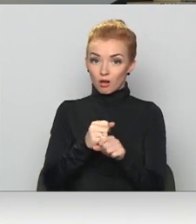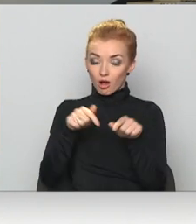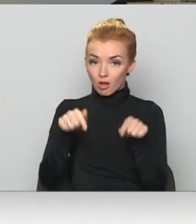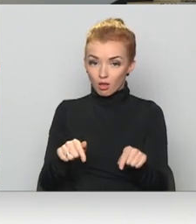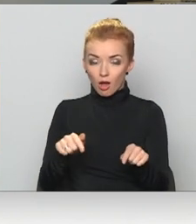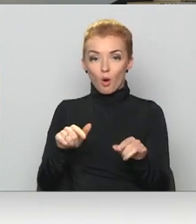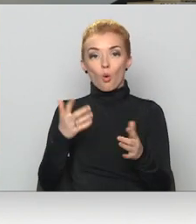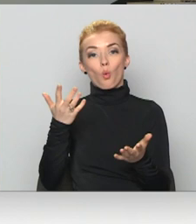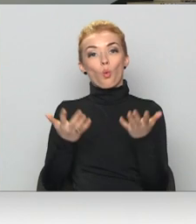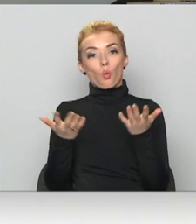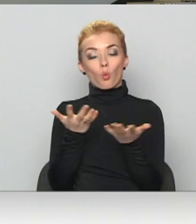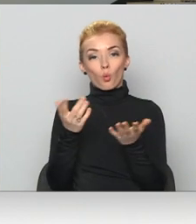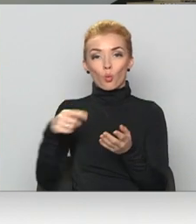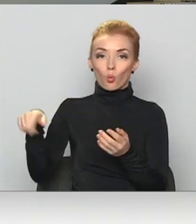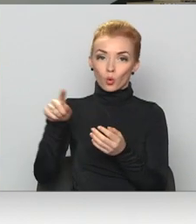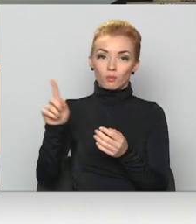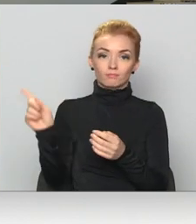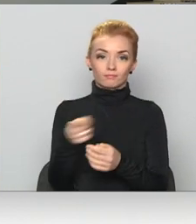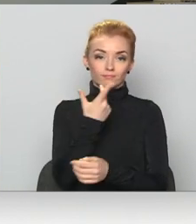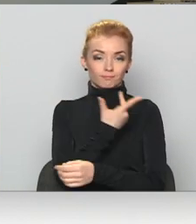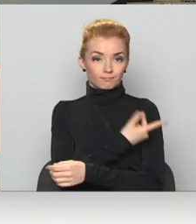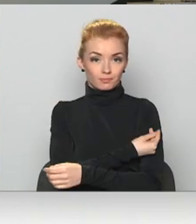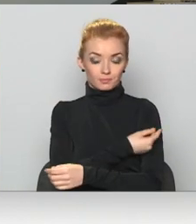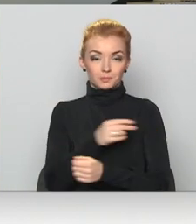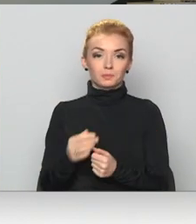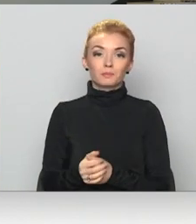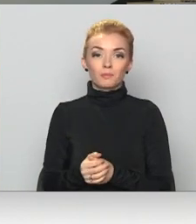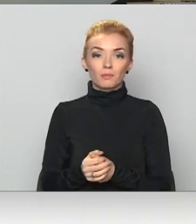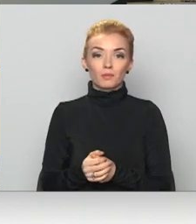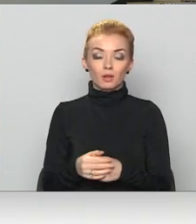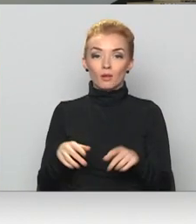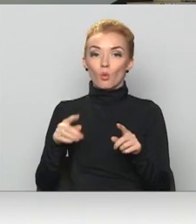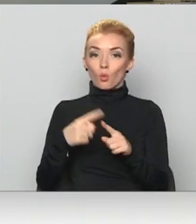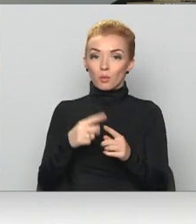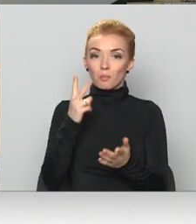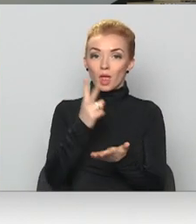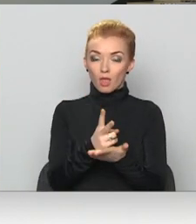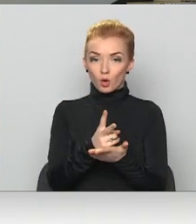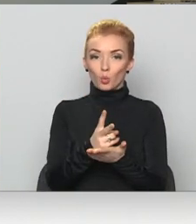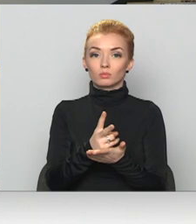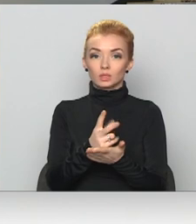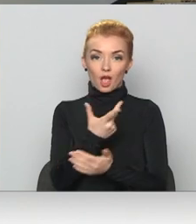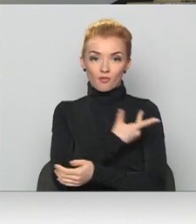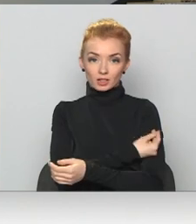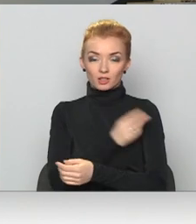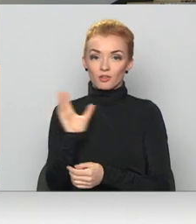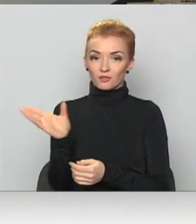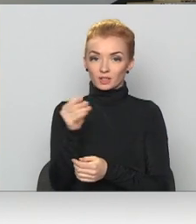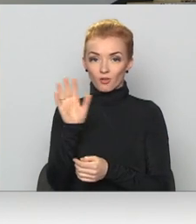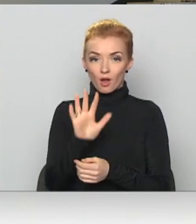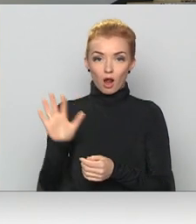attiecīgi, kuriem būs jāvakcinējas. Un es atgādināšu, ka pienākums vakcinēties tagad būs visā valsts